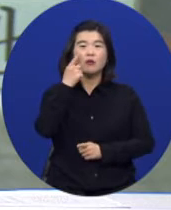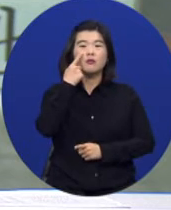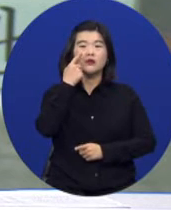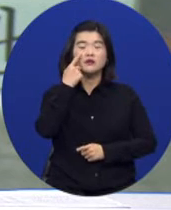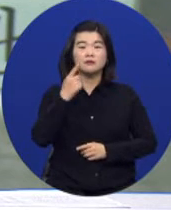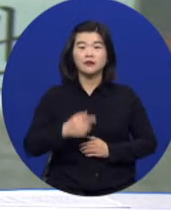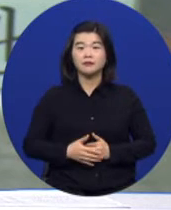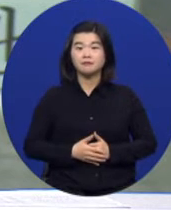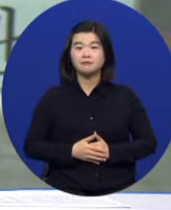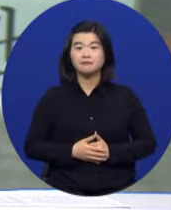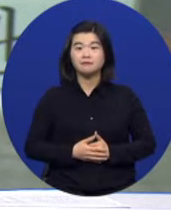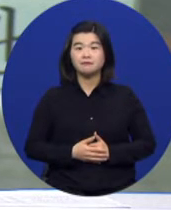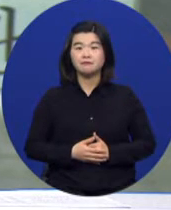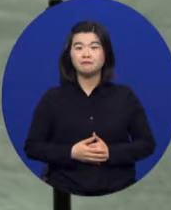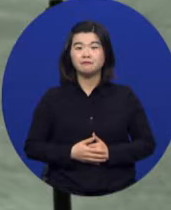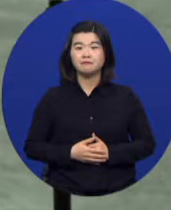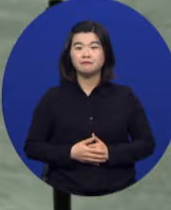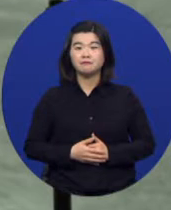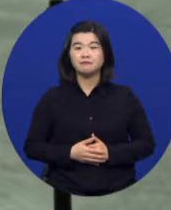들어보시겠습니다.